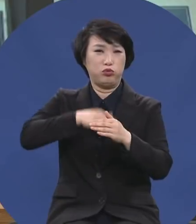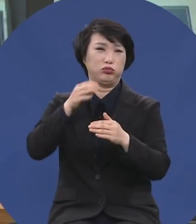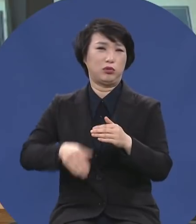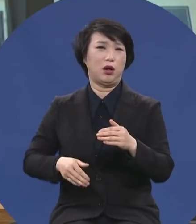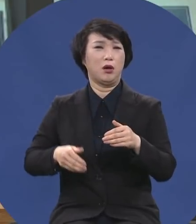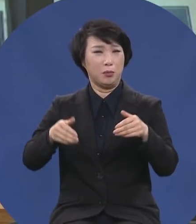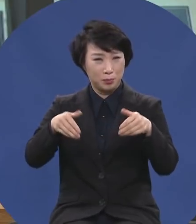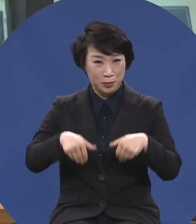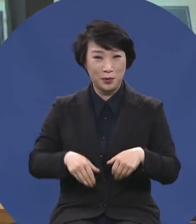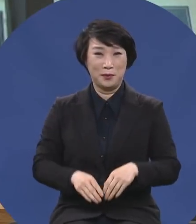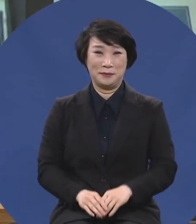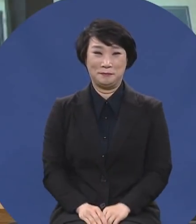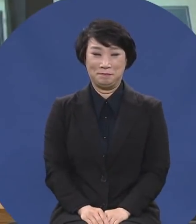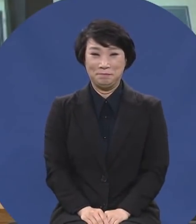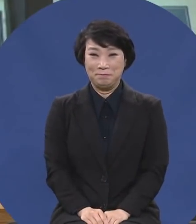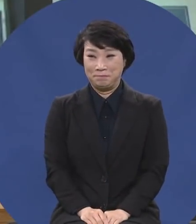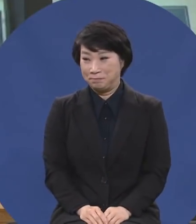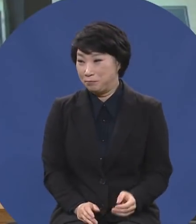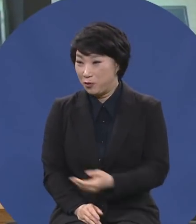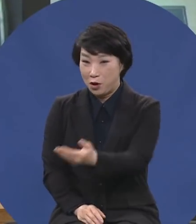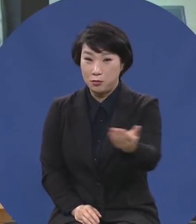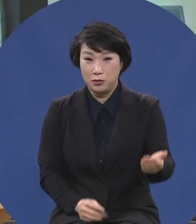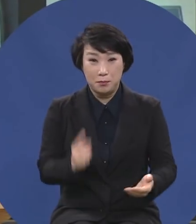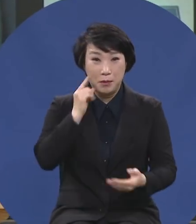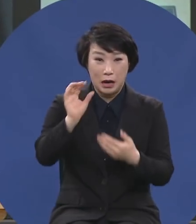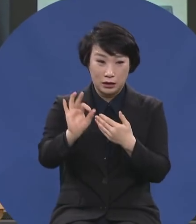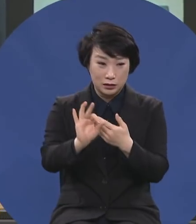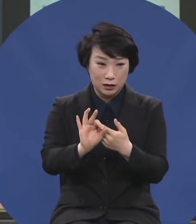절대적이다. 여러분이 만약에